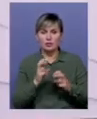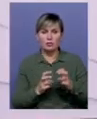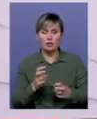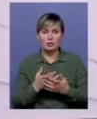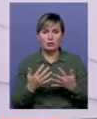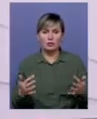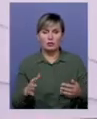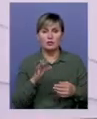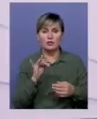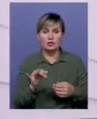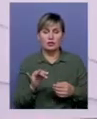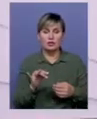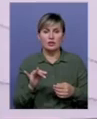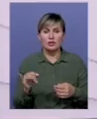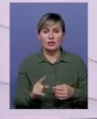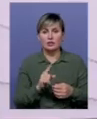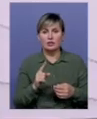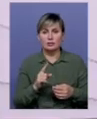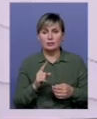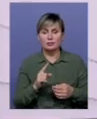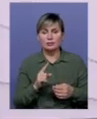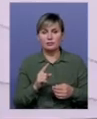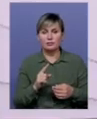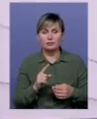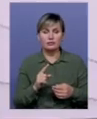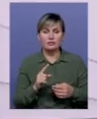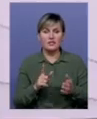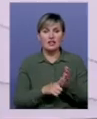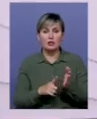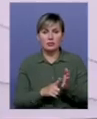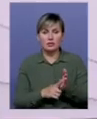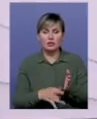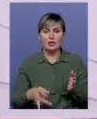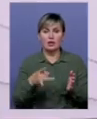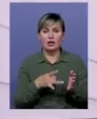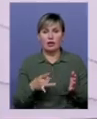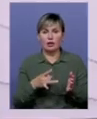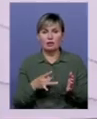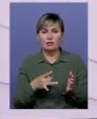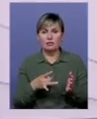птицеводства из 7 районов